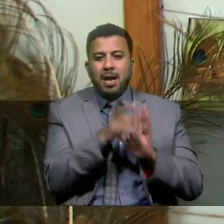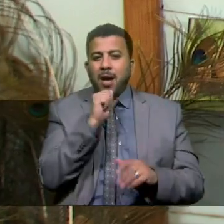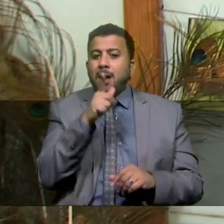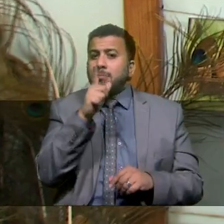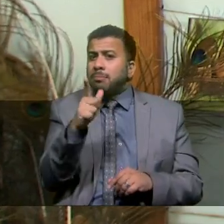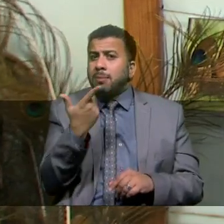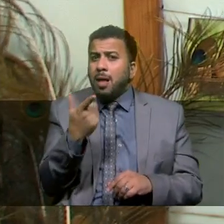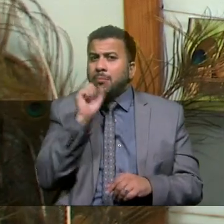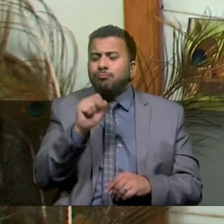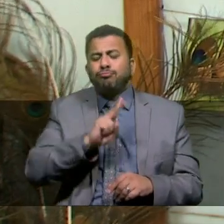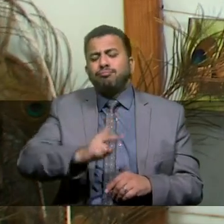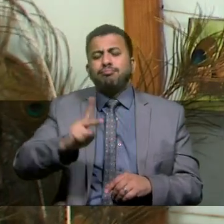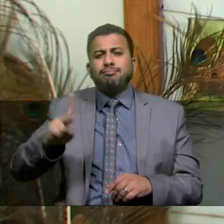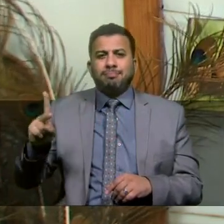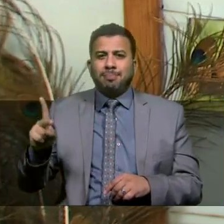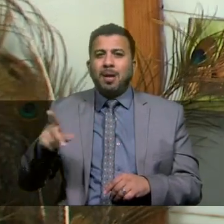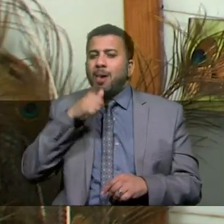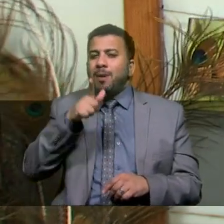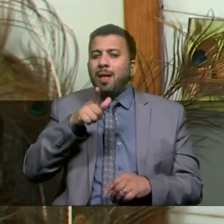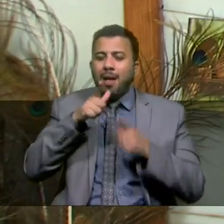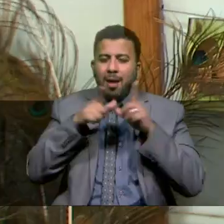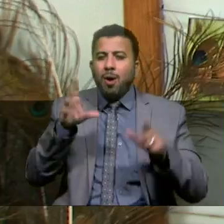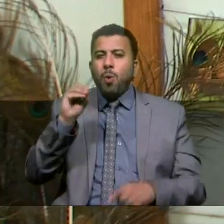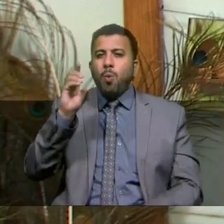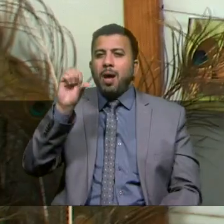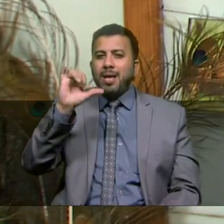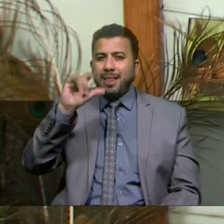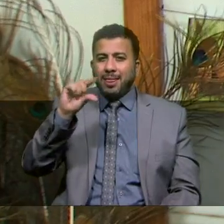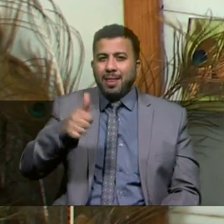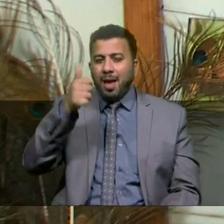فعالياته المتنوعة. لأخبار الدار هويدا الشرقي الشارقة.